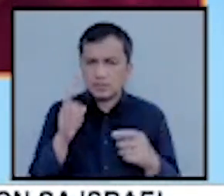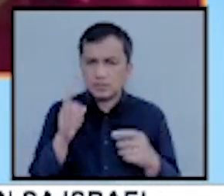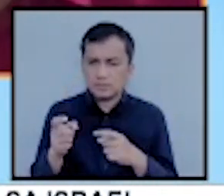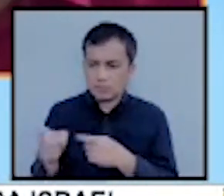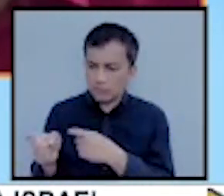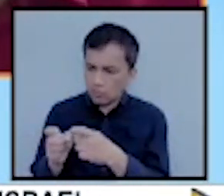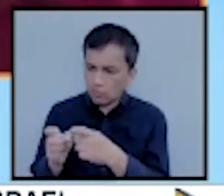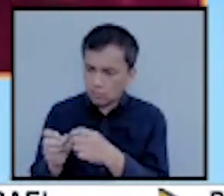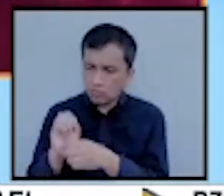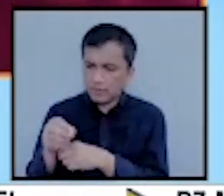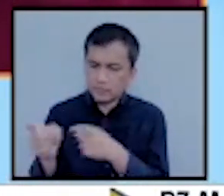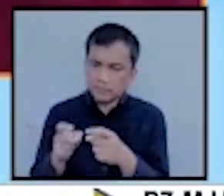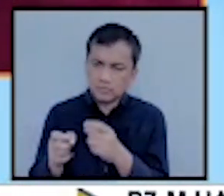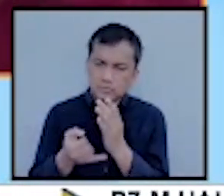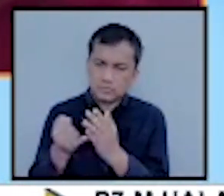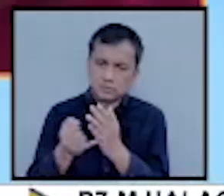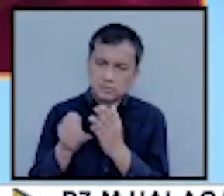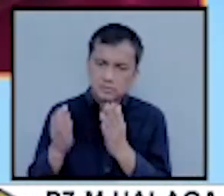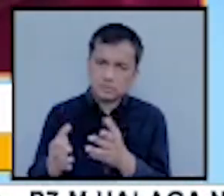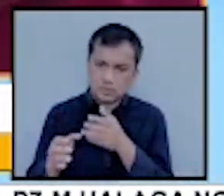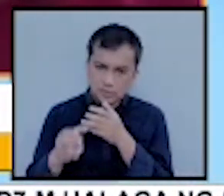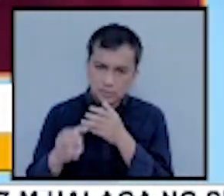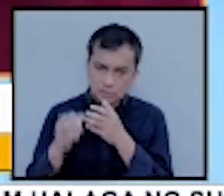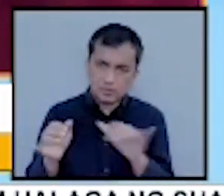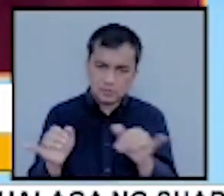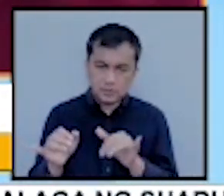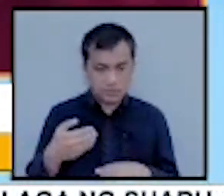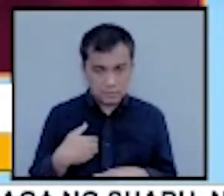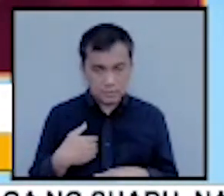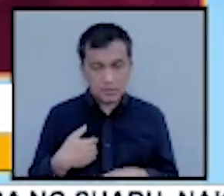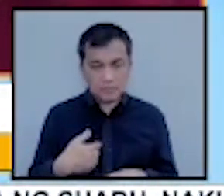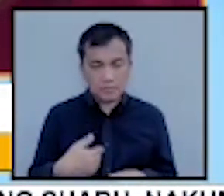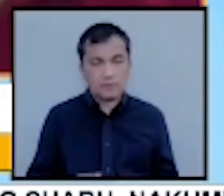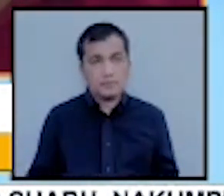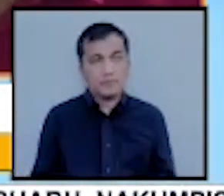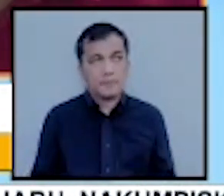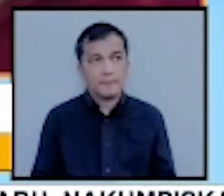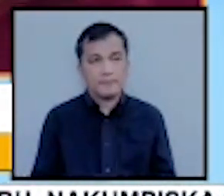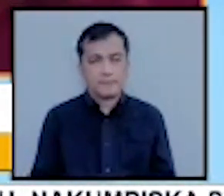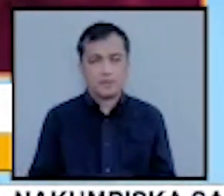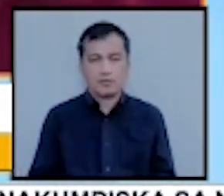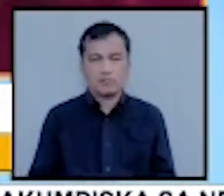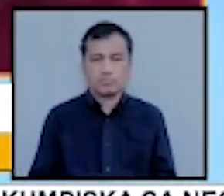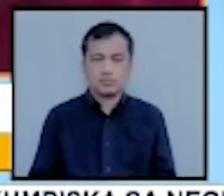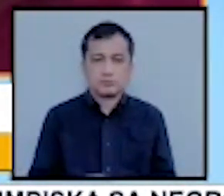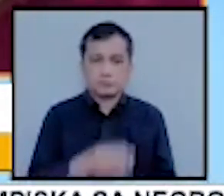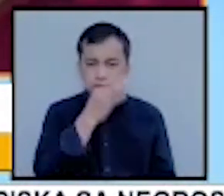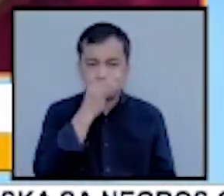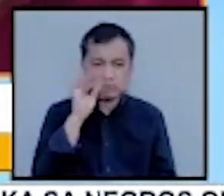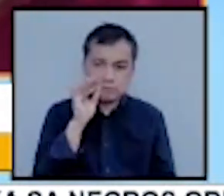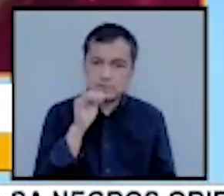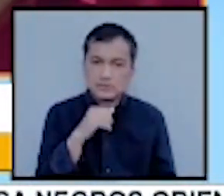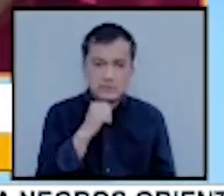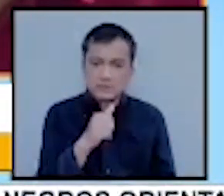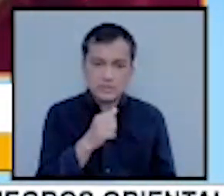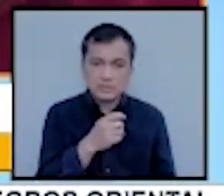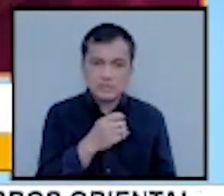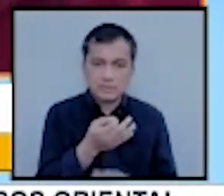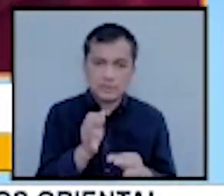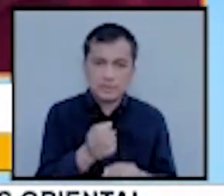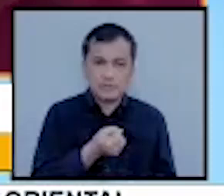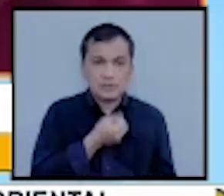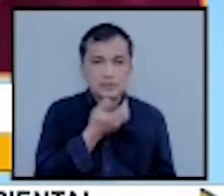mga journalist, mga komentaristang katulad ko, ay magkakaroon na ng busal sa bibig na hindi na magiging malaya ang